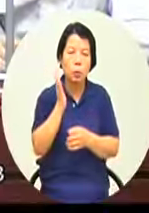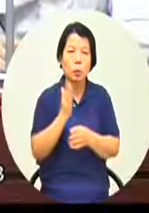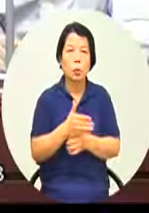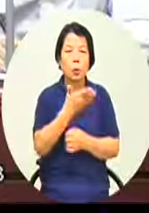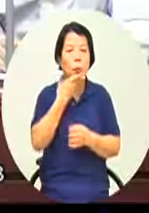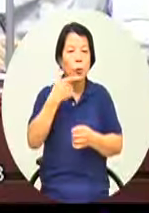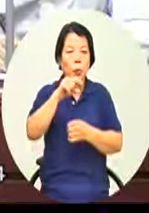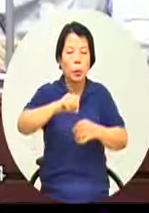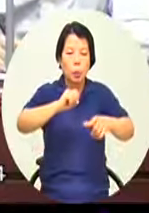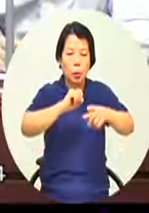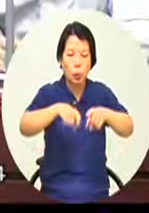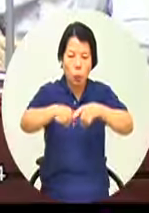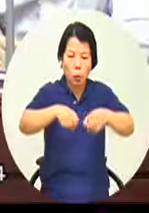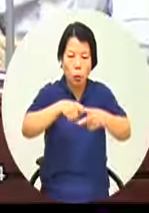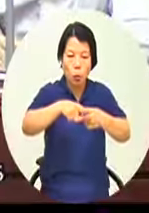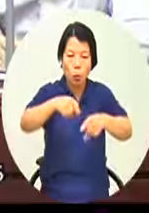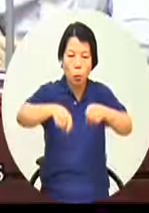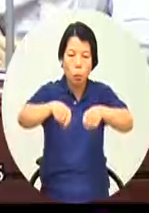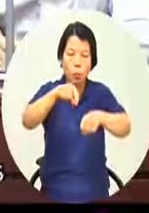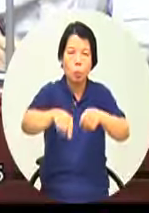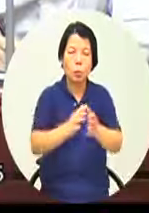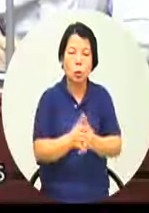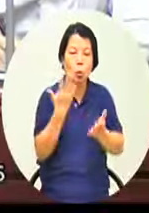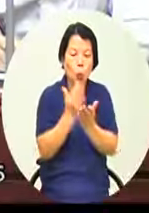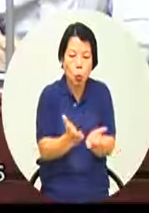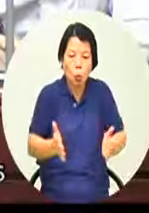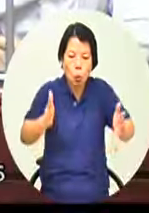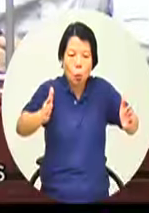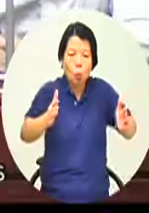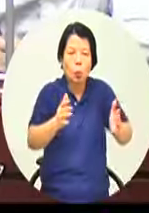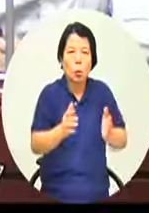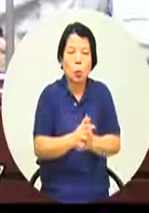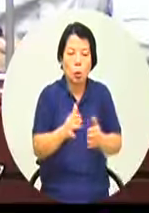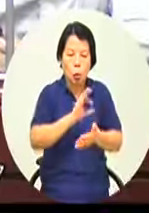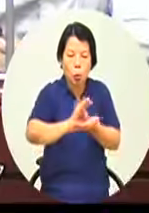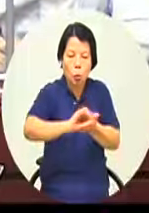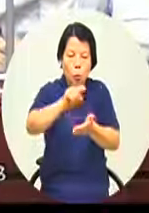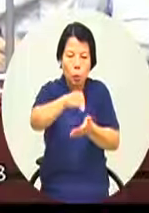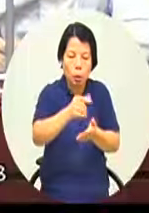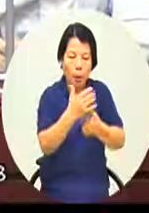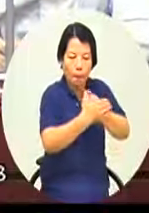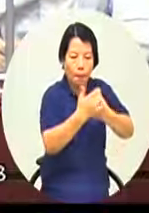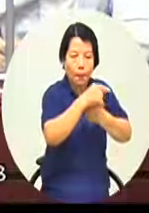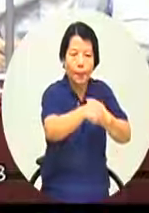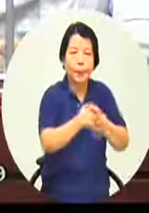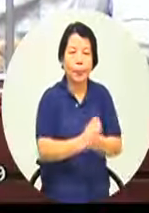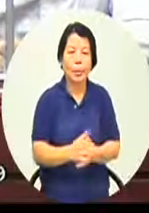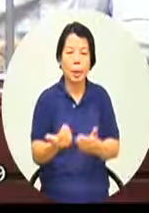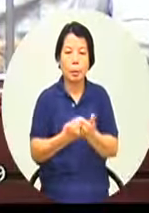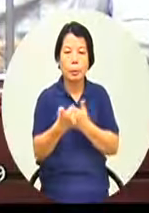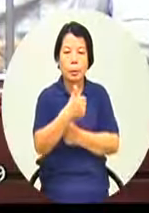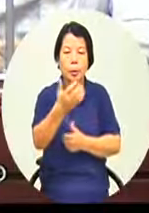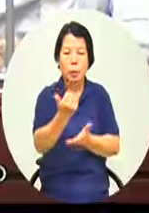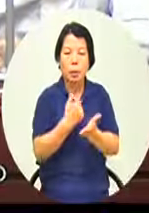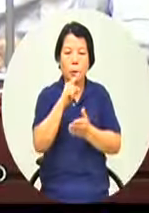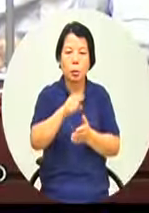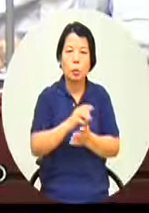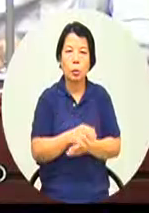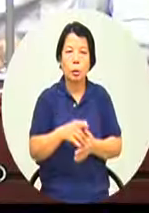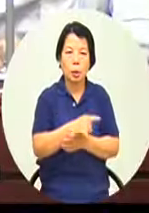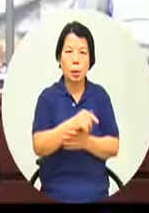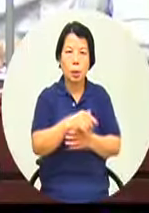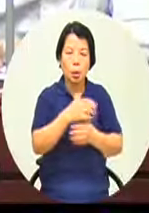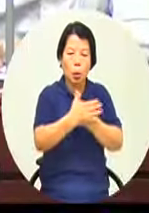说边坡比较那个陡的话，我们大概都会用这种去做边坡保护。那刚刚议员提到的那个材质那